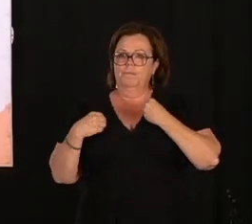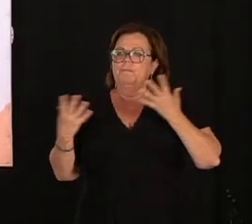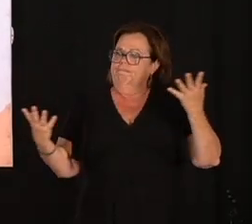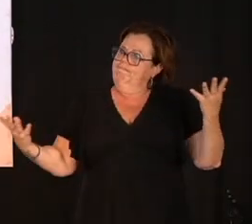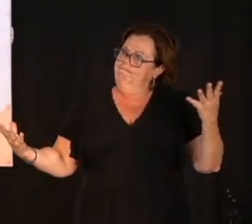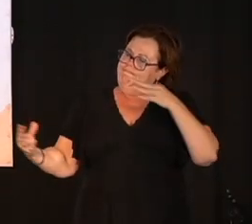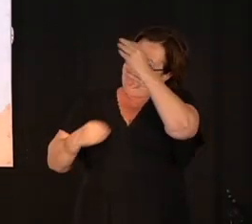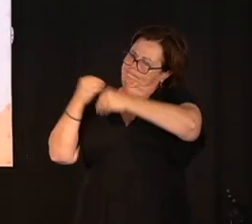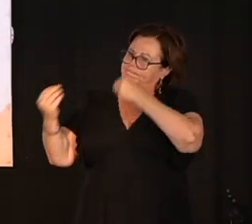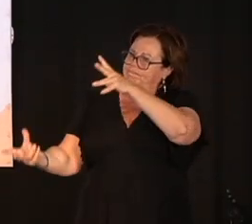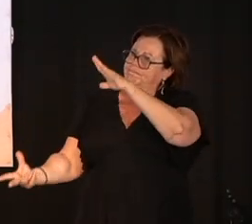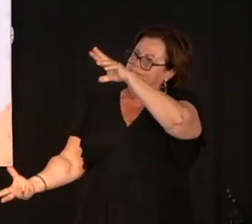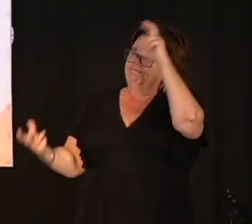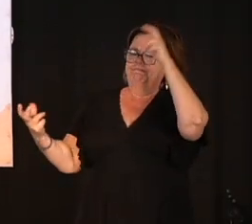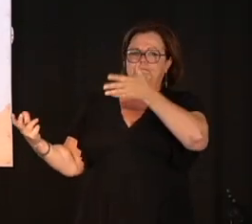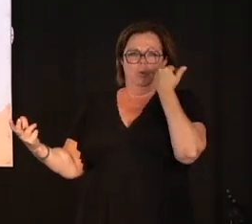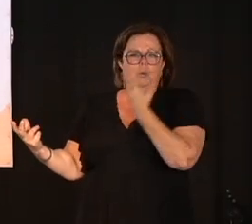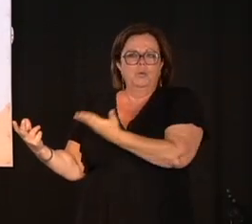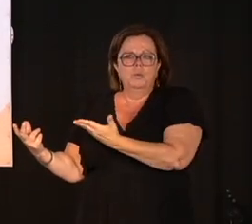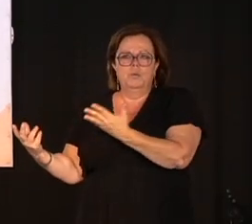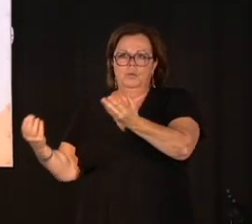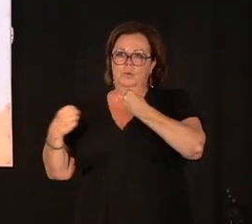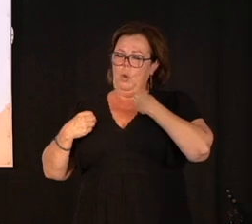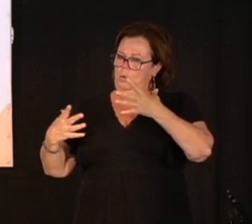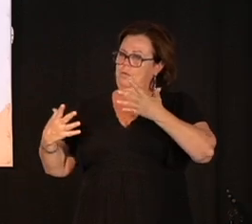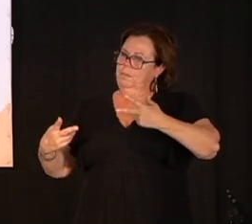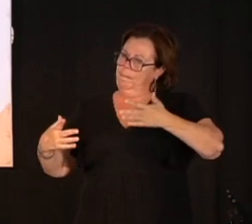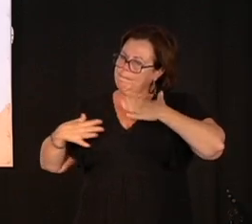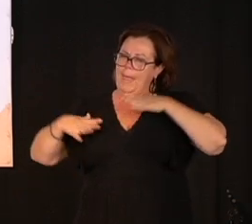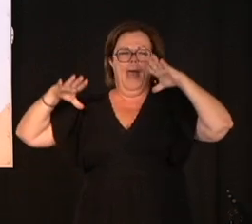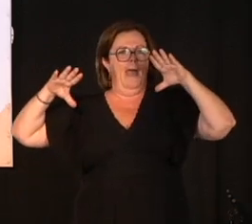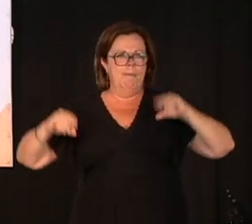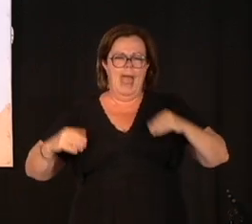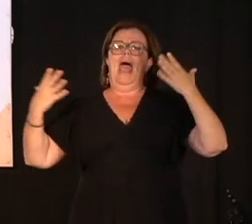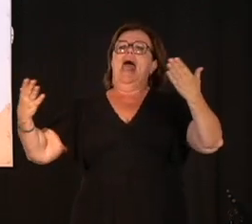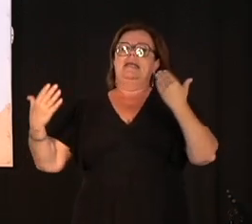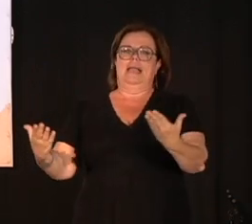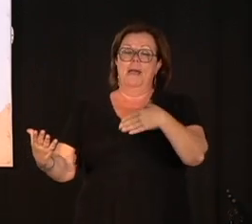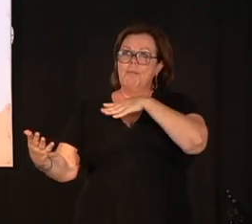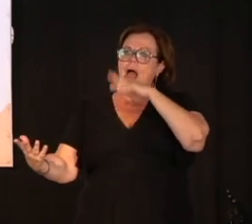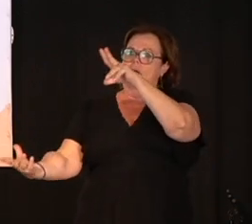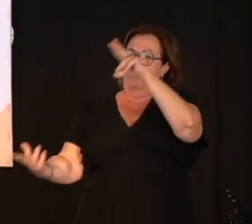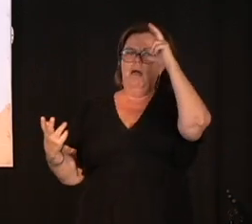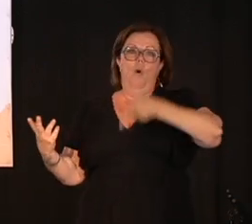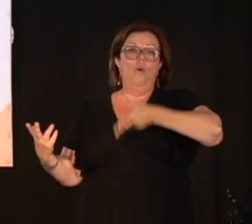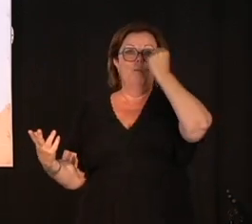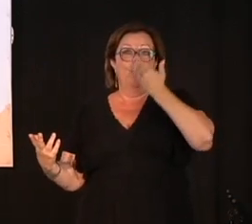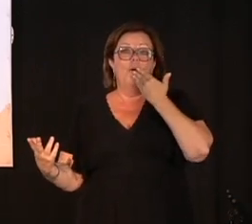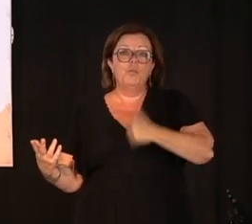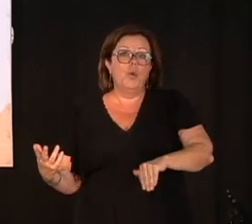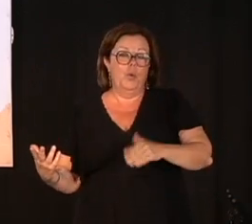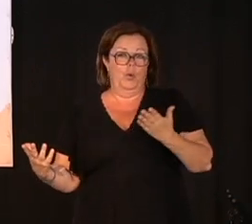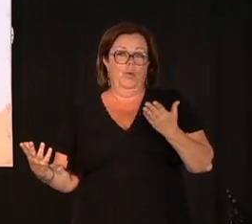comprendre le monde et finalement à mieux sentir au monde. Et je crois qu'il n'y a pas de plus beau remerciement pour nous à une